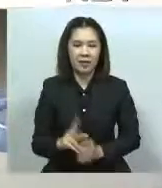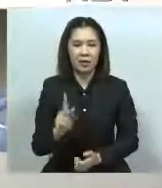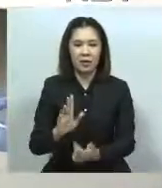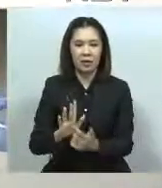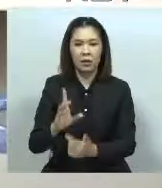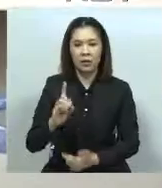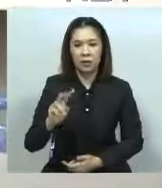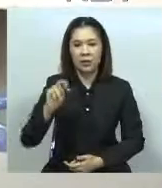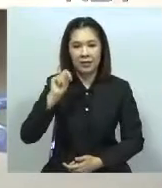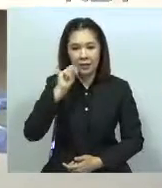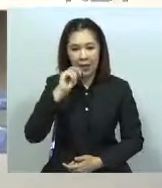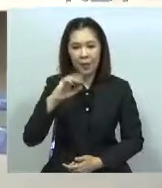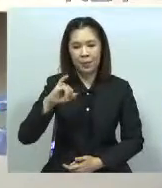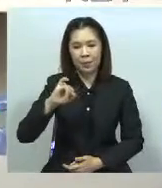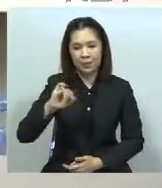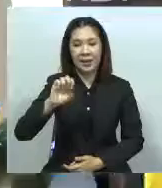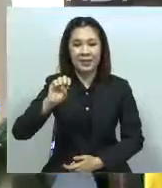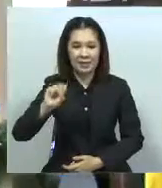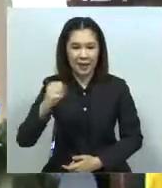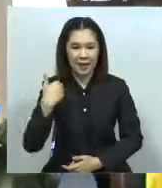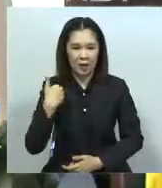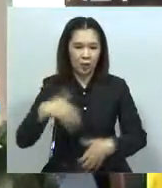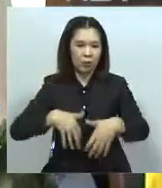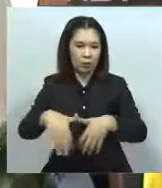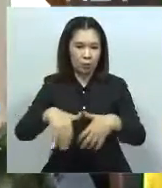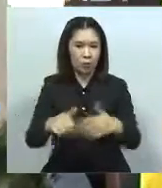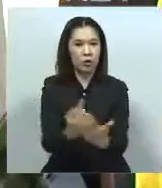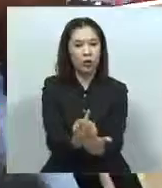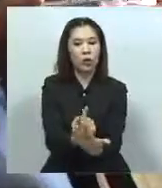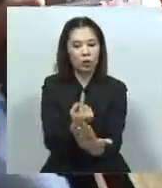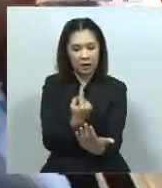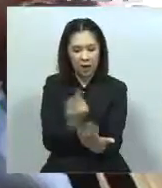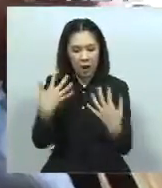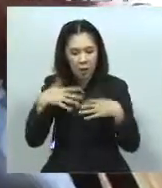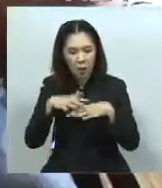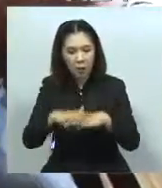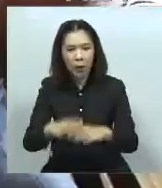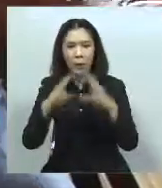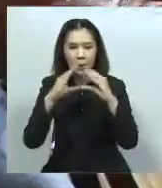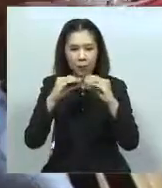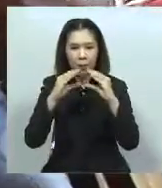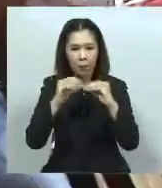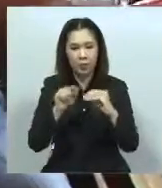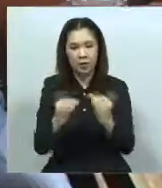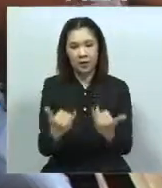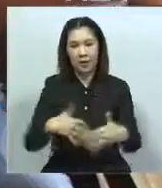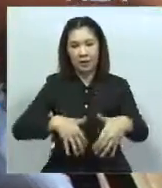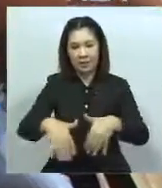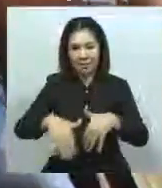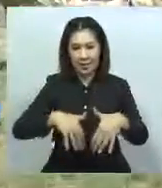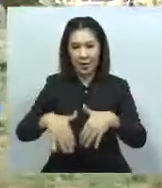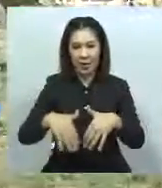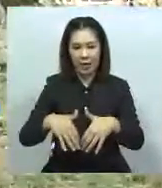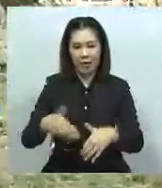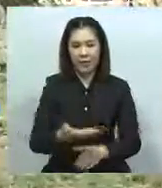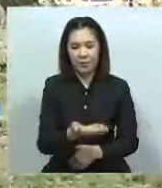ใสเทศบาลตำบลม่วงหวานรวมถึงผู้นำชุมชนในพื้นที่เข้าไปร่วมรับฟังด้วยนะคะเนื่องจากว่าชาวบ้านคุ้มโนน